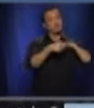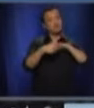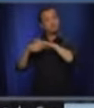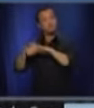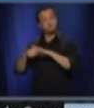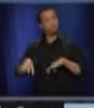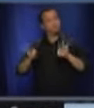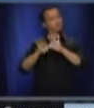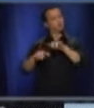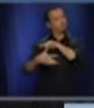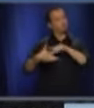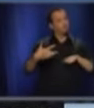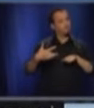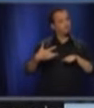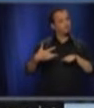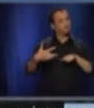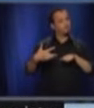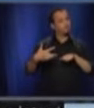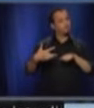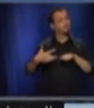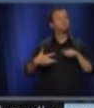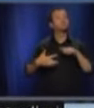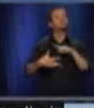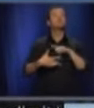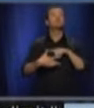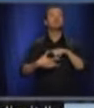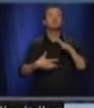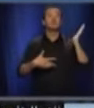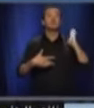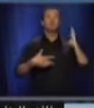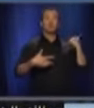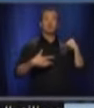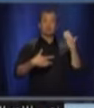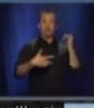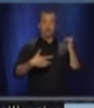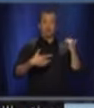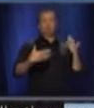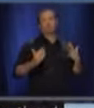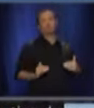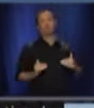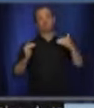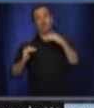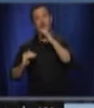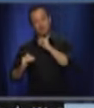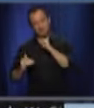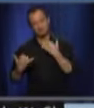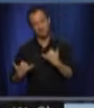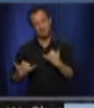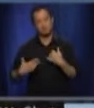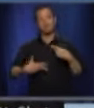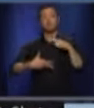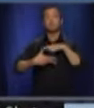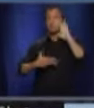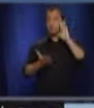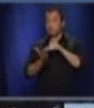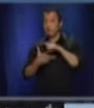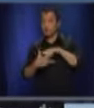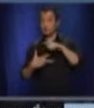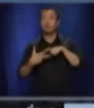s'est intensifiée dans trois régions. Les trois régions qui passent au niveau orange sont